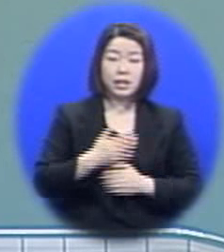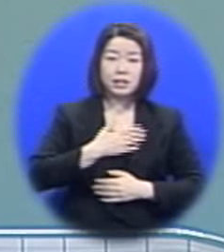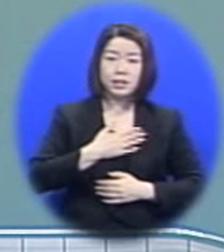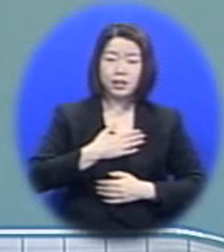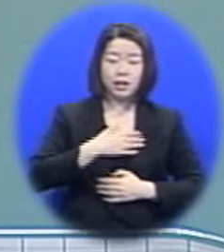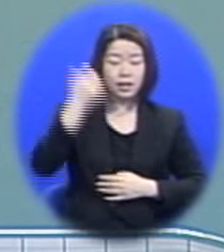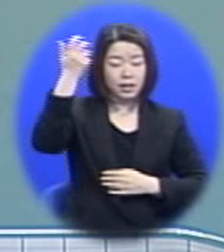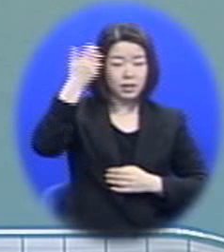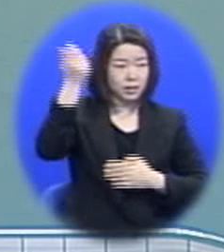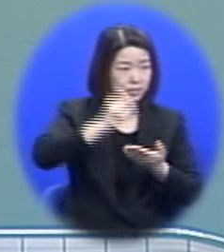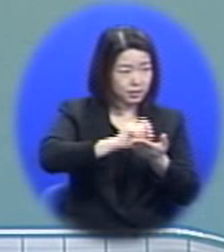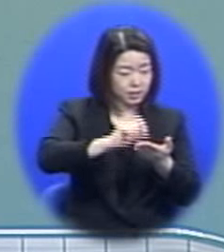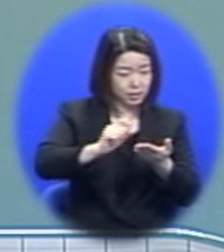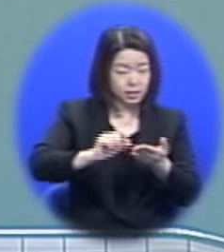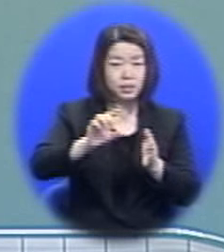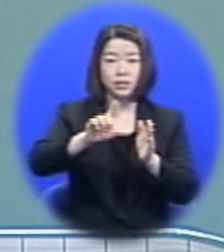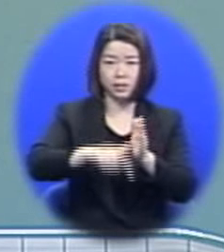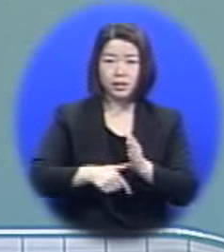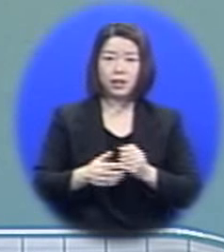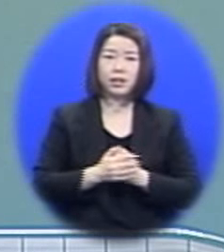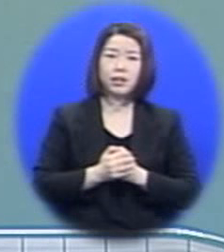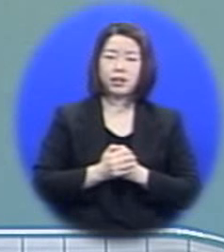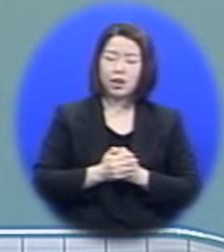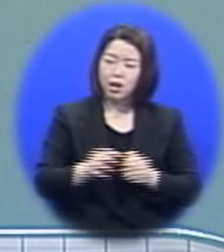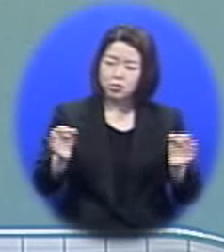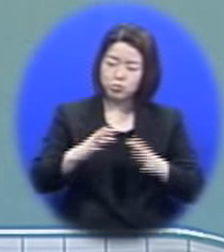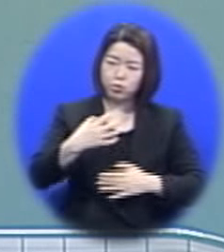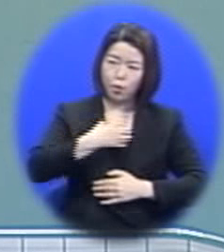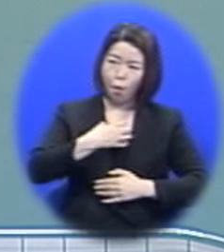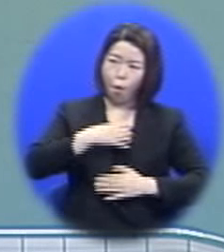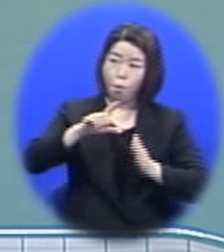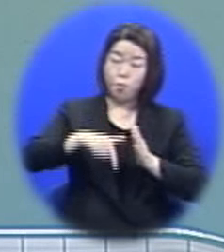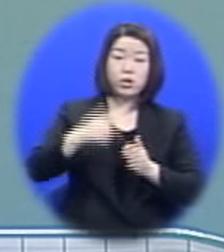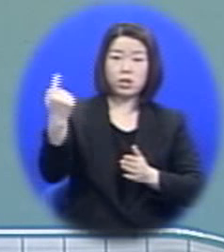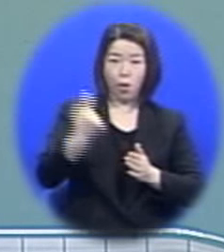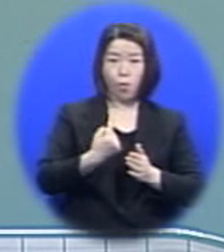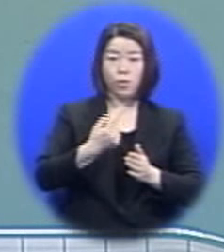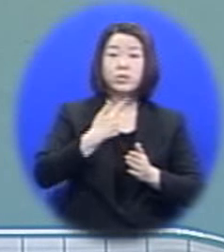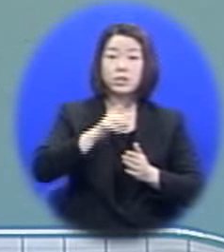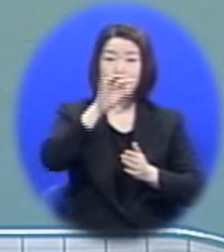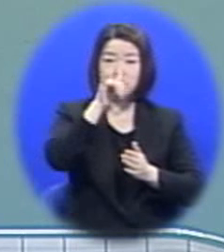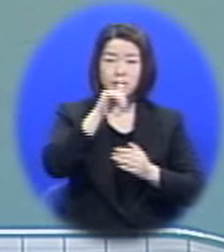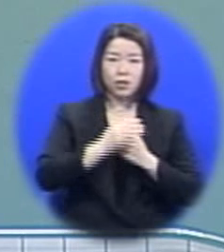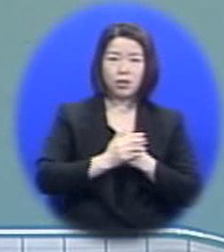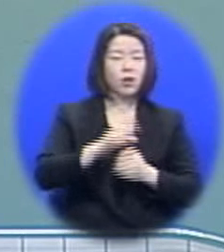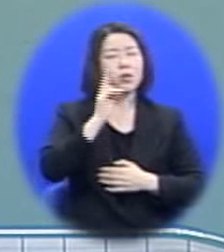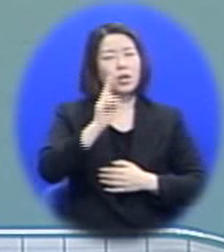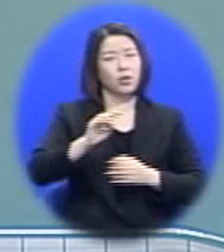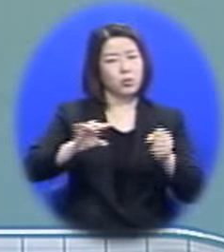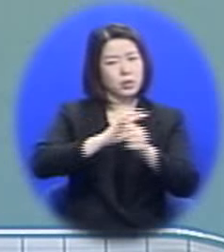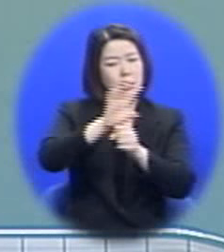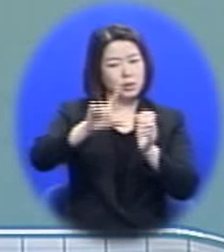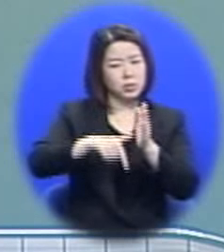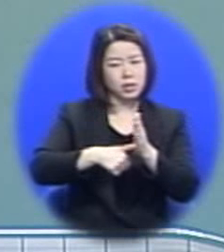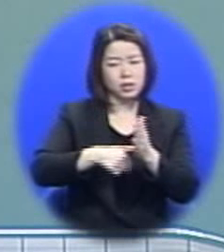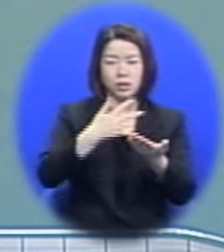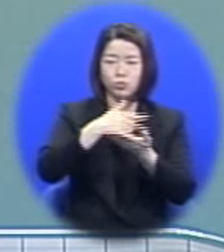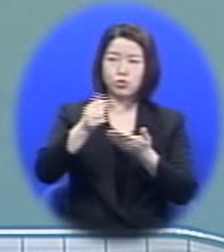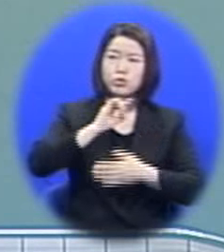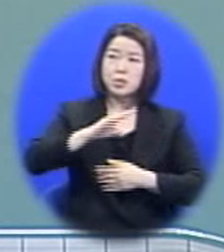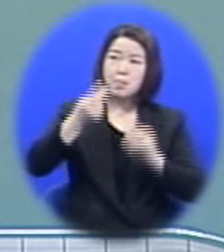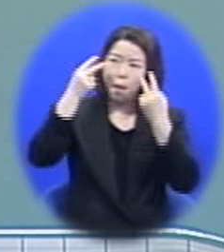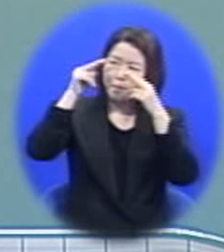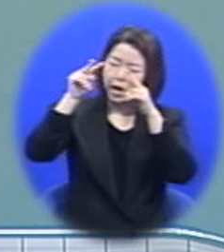제가 영성의길을 쓰면서 순간 위기가 오더라고요. 너무 24시간 주님만 바라보고